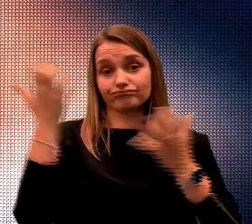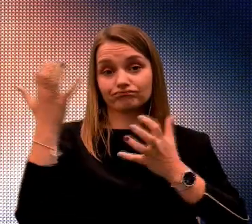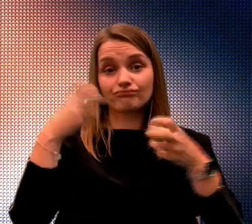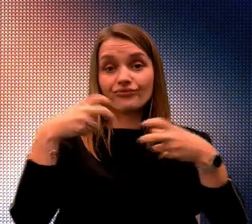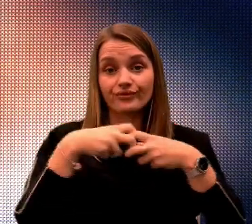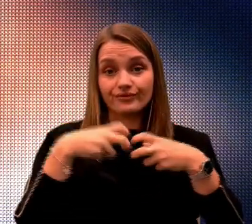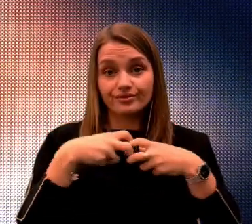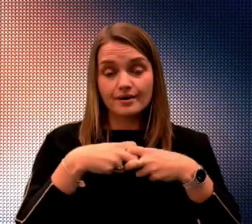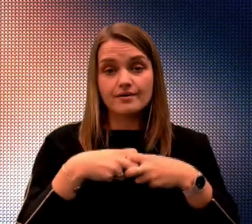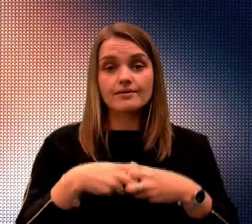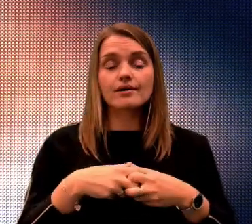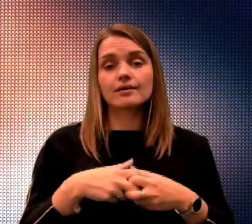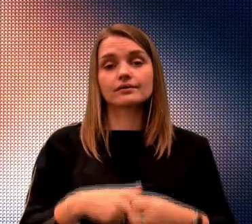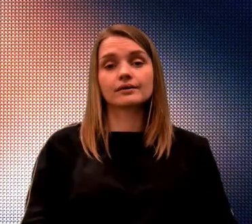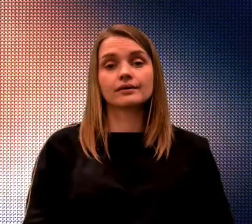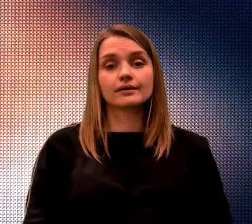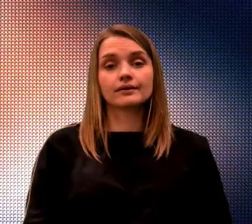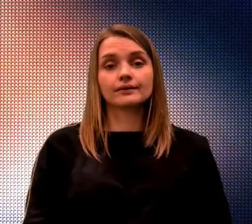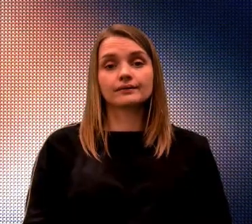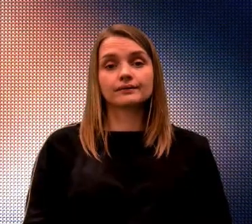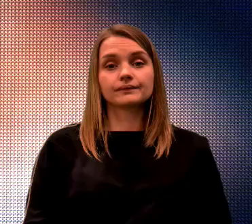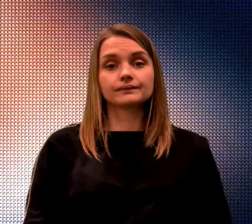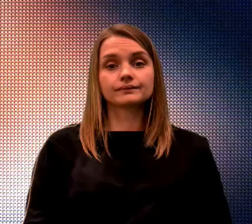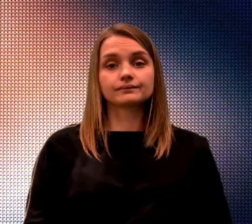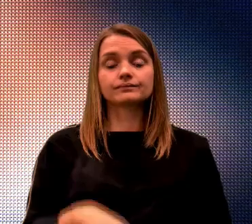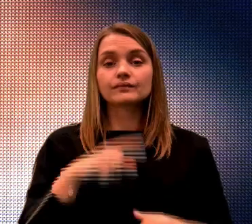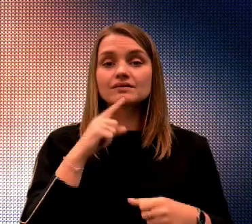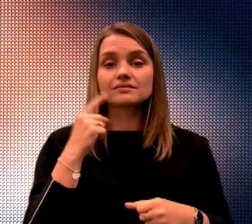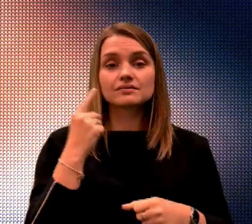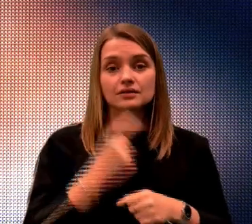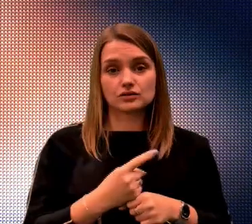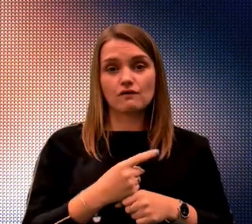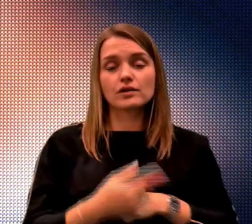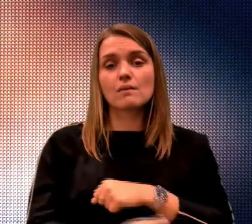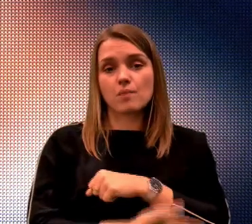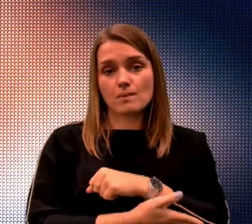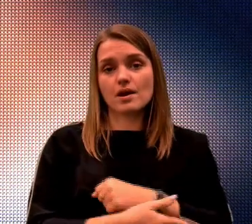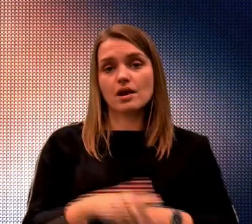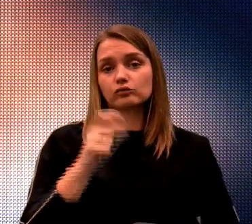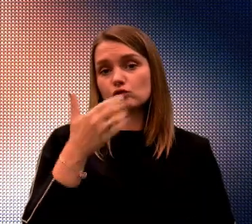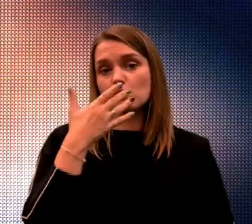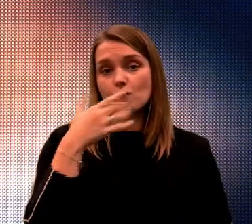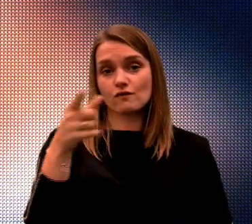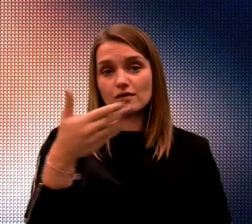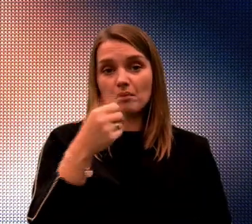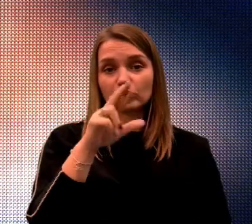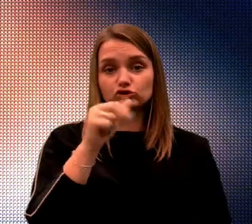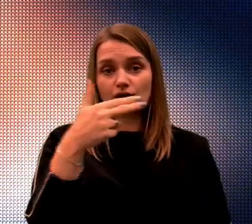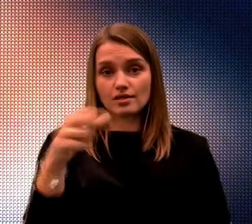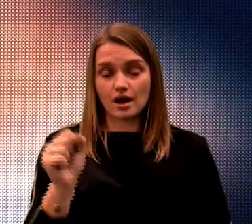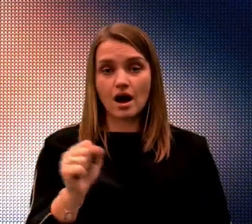co dopiero mówić o innych rzeczach. A zdecydowanie popieram to, co mówi Marzena. Wszystko zależy